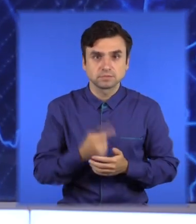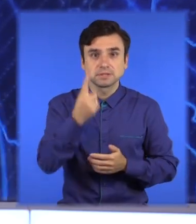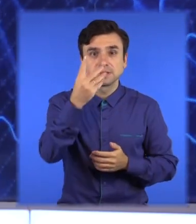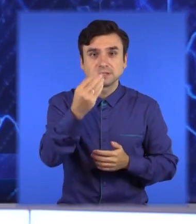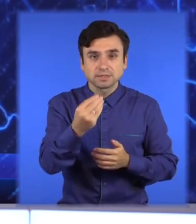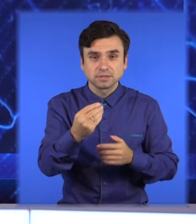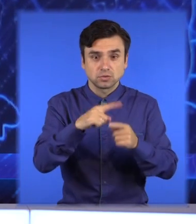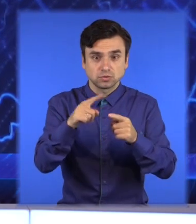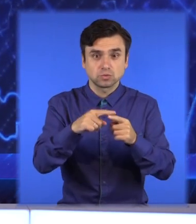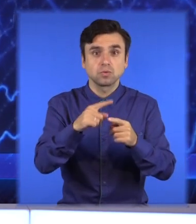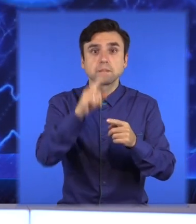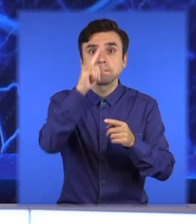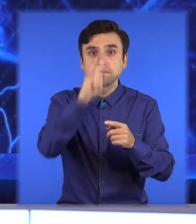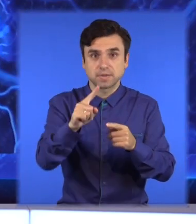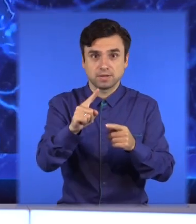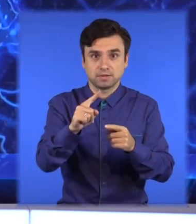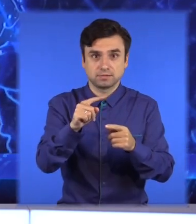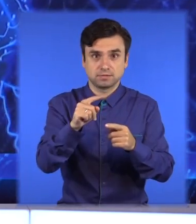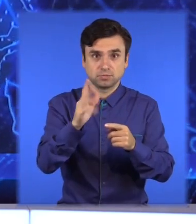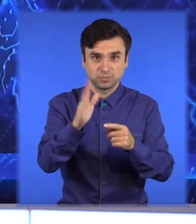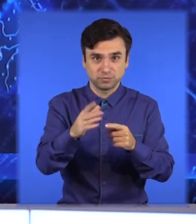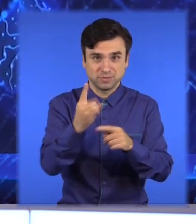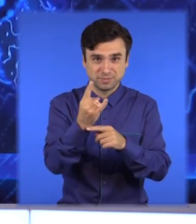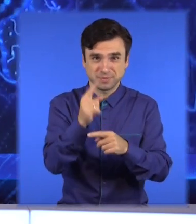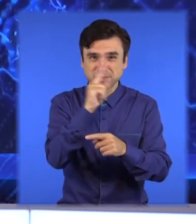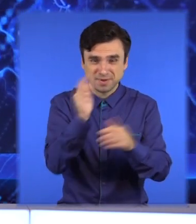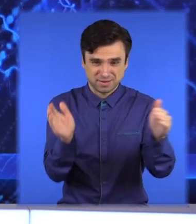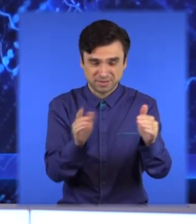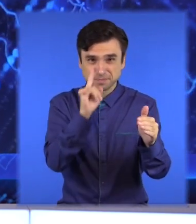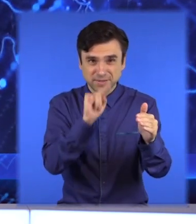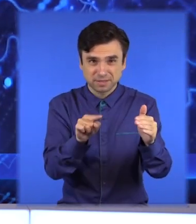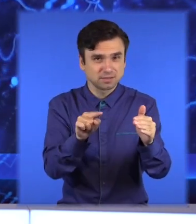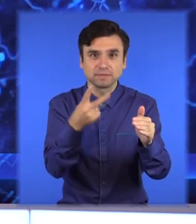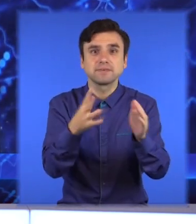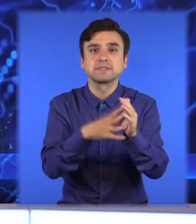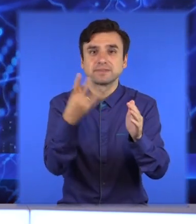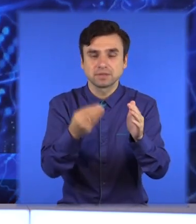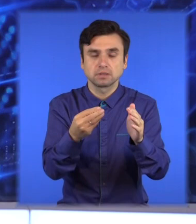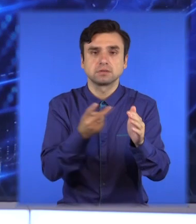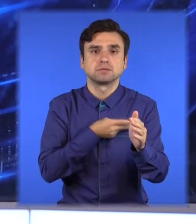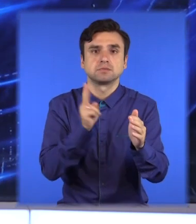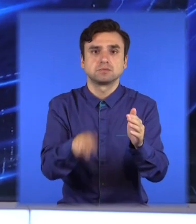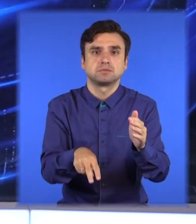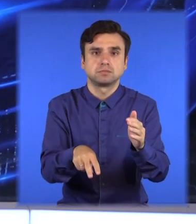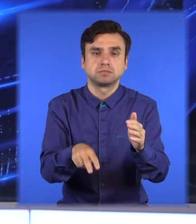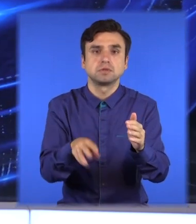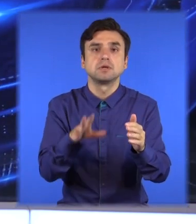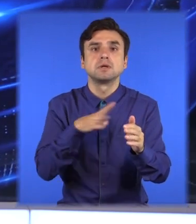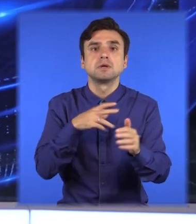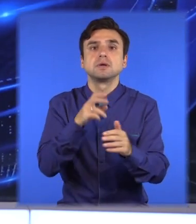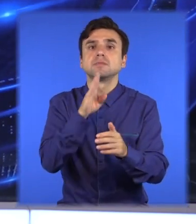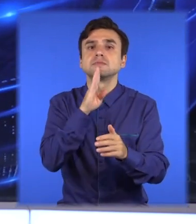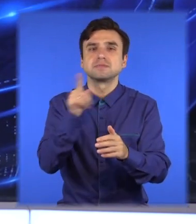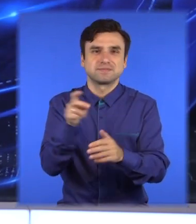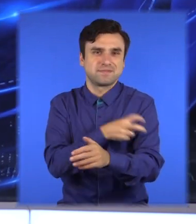Вітаю вас. В студії працює Владислав Новіков. Час новин. І ми починаємо далі про головне. Не дожив один день до свого першого місяця.